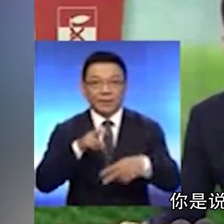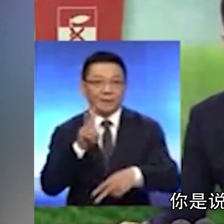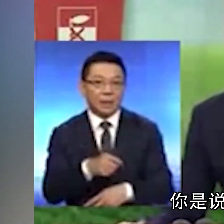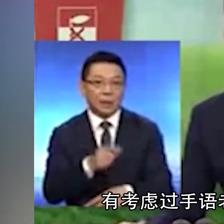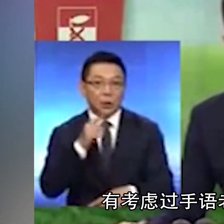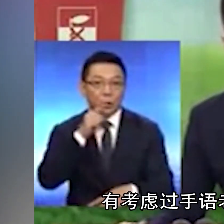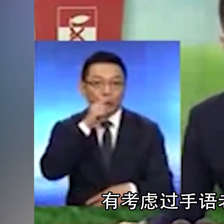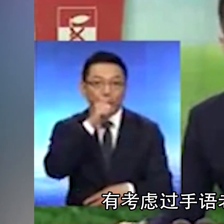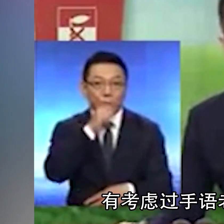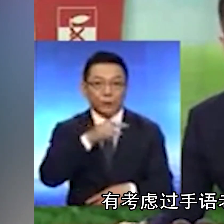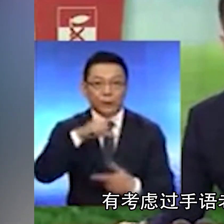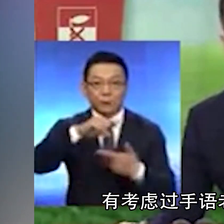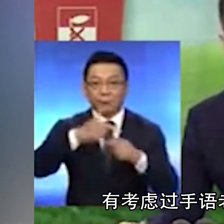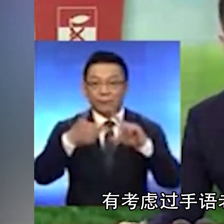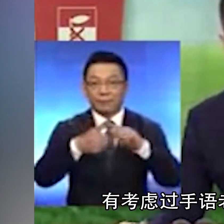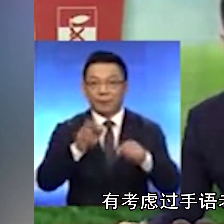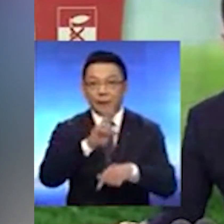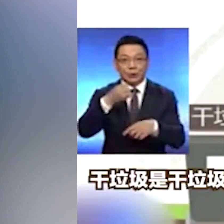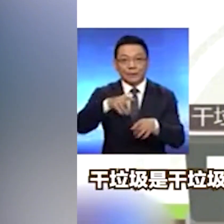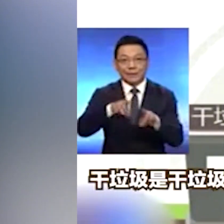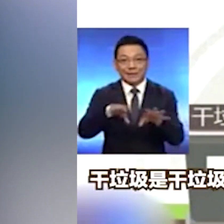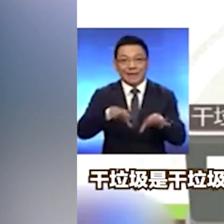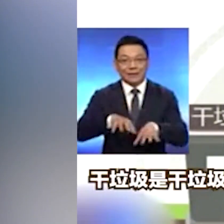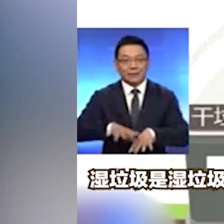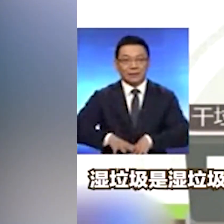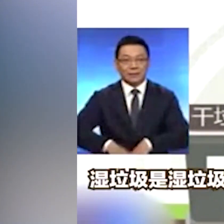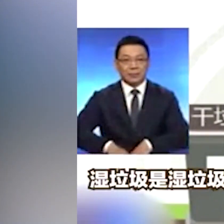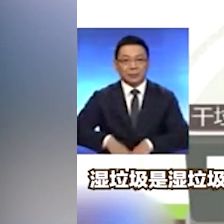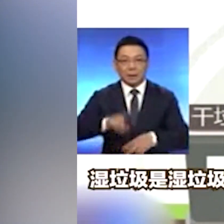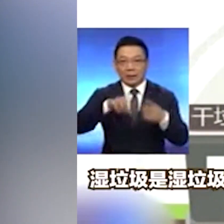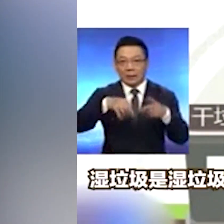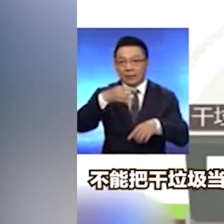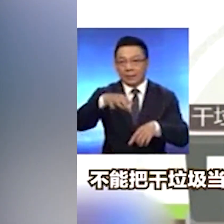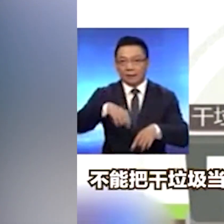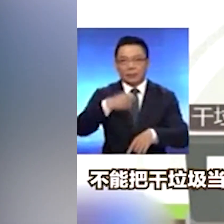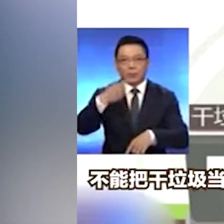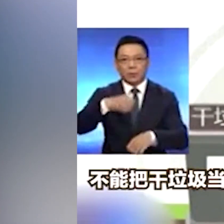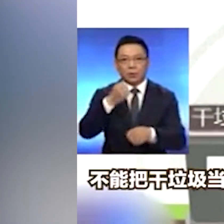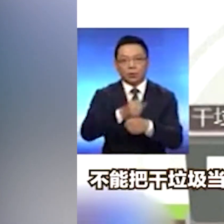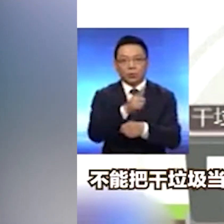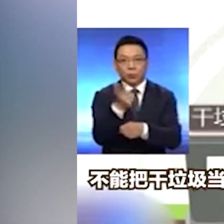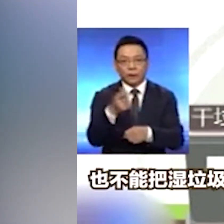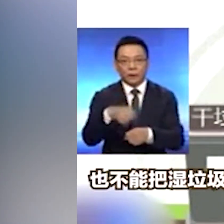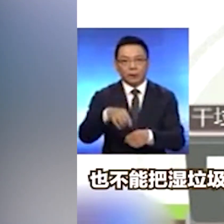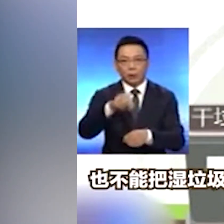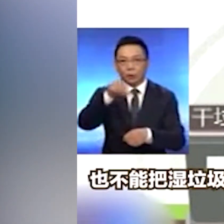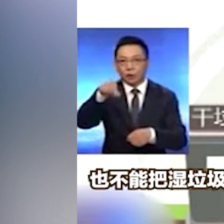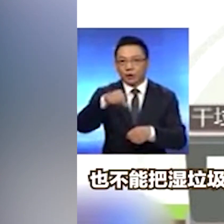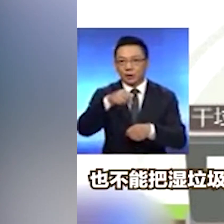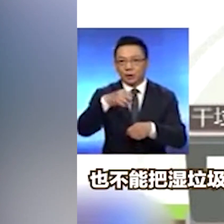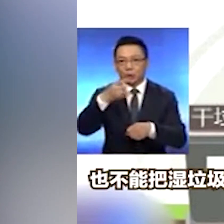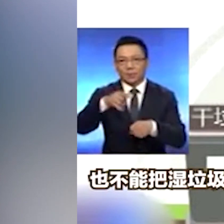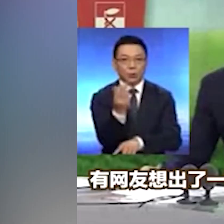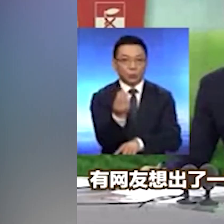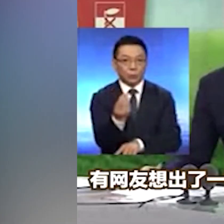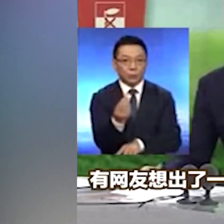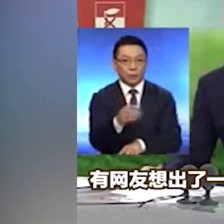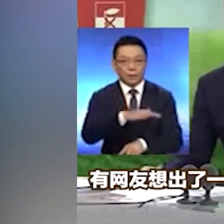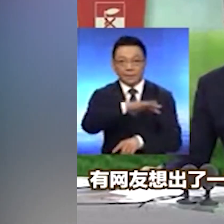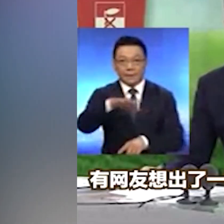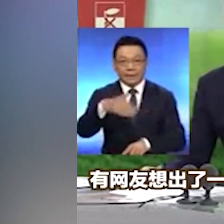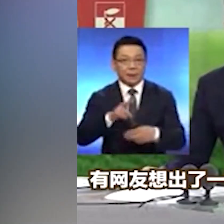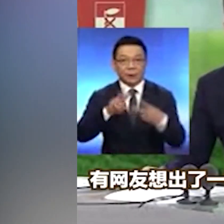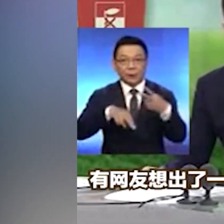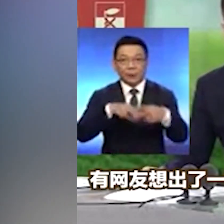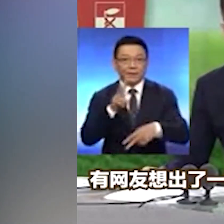你是说爽了有考虑过熟于老师的感受吗干垃圾是干垃圾湿垃圾是湿垃圾不能把干垃圾当成湿垃圾也不能把湿垃圾当成干垃圾有网